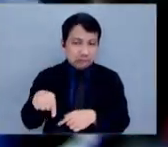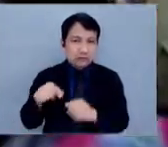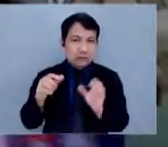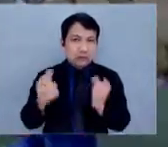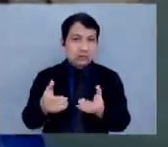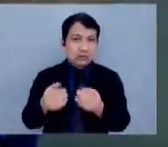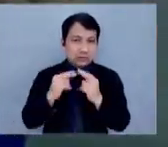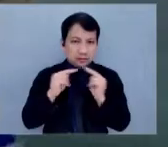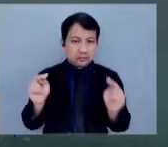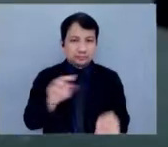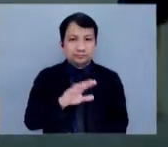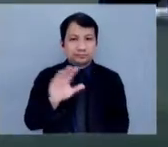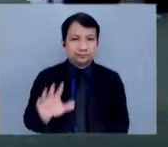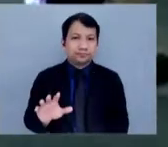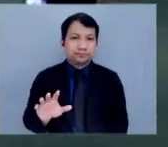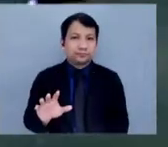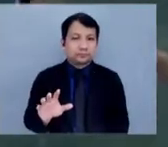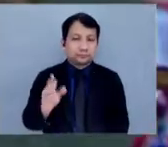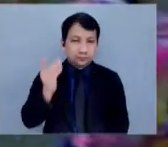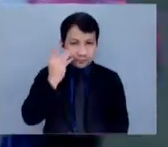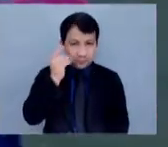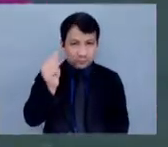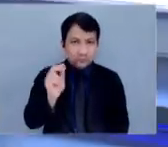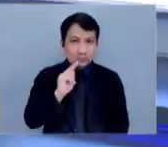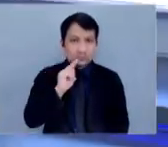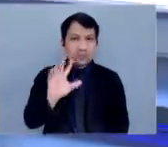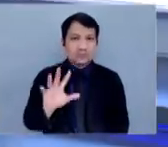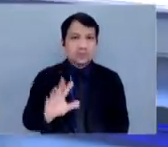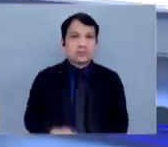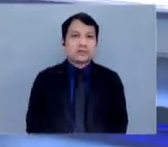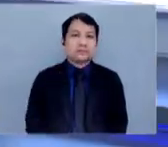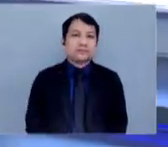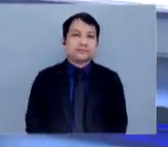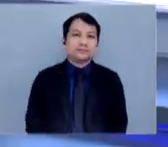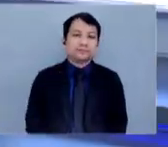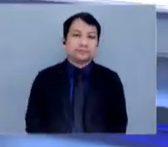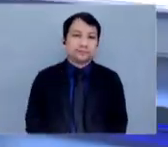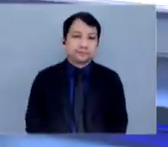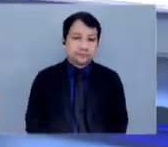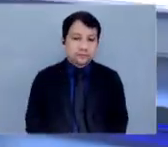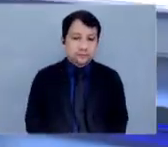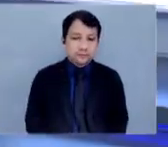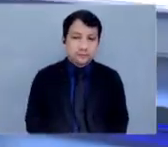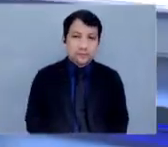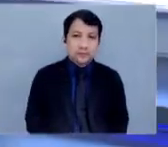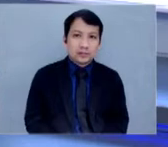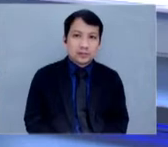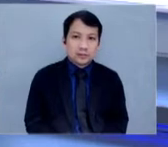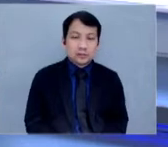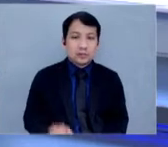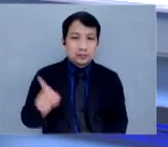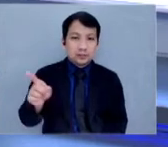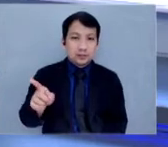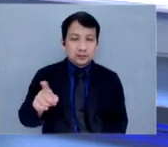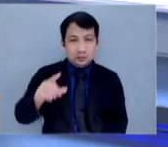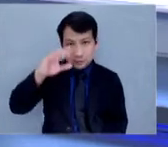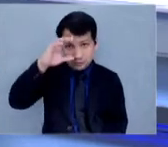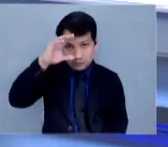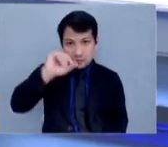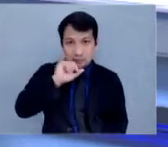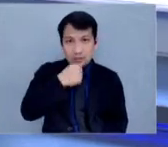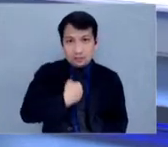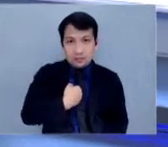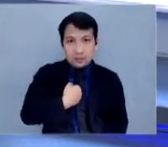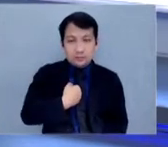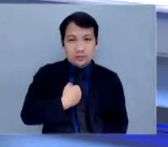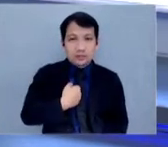Nagbabalita mula sa frontline, Dave Abuel, News 5. Natagpo ang patay sa bukid. Ang isang matandang lalaki sa San